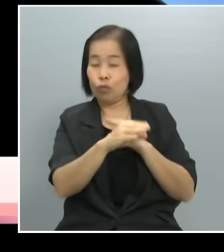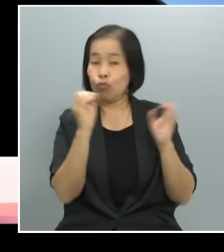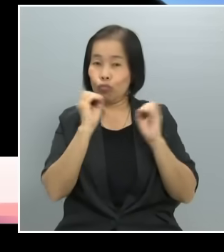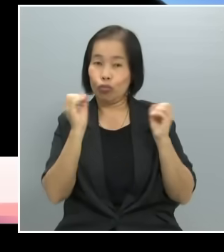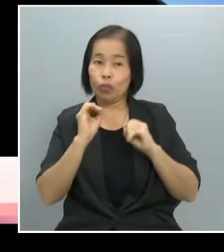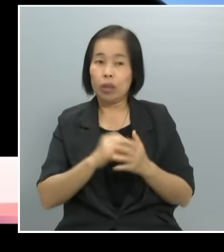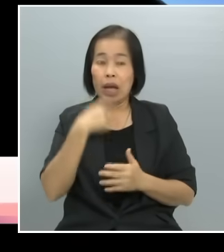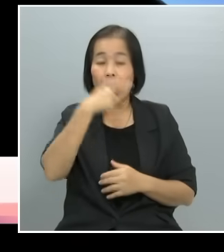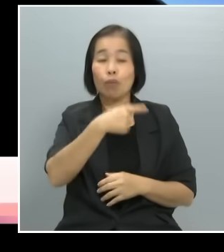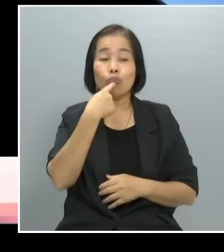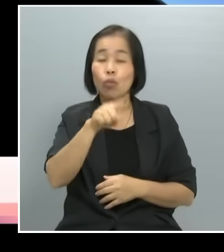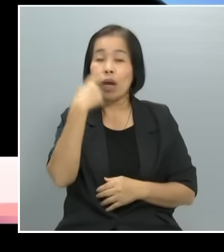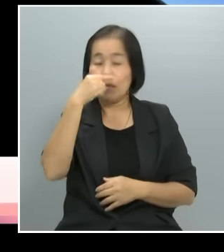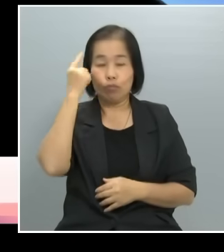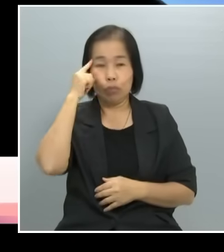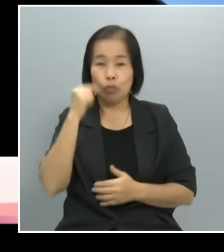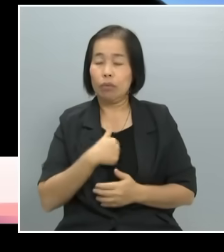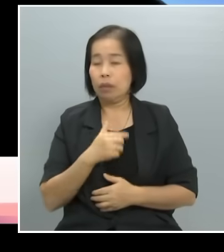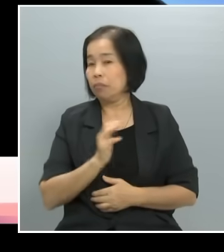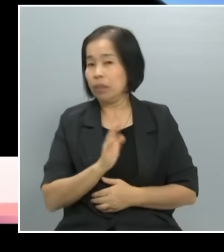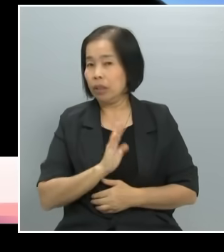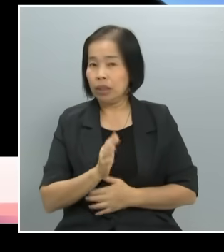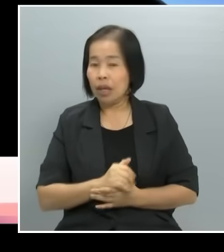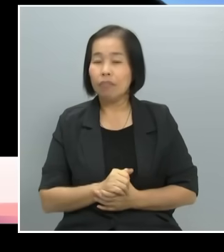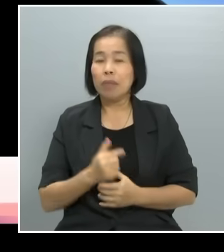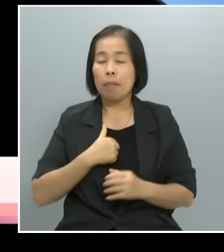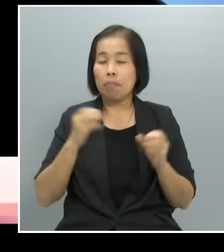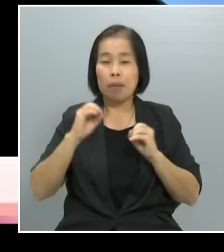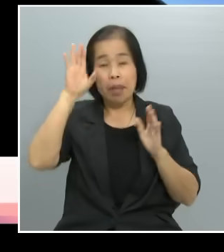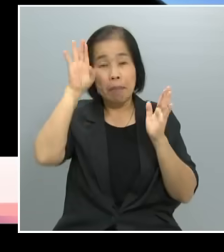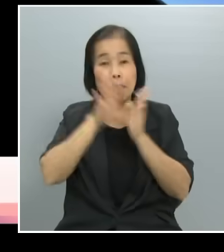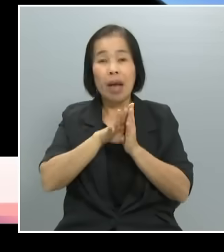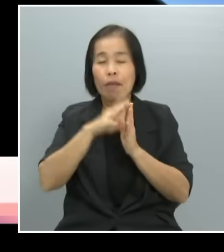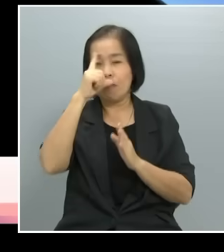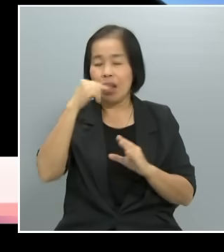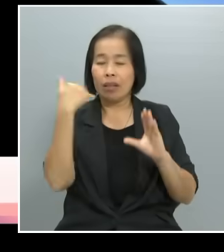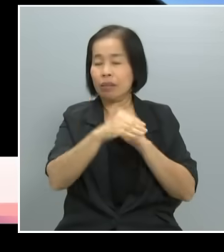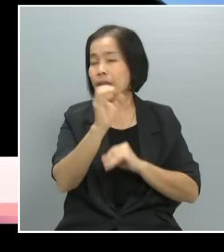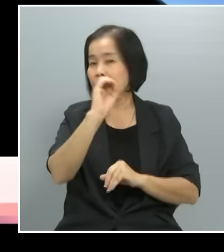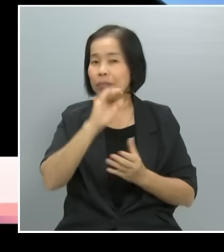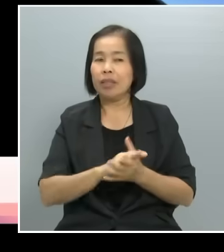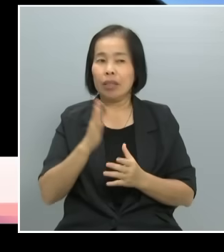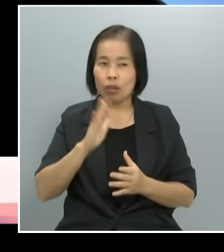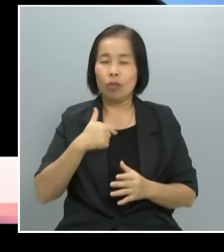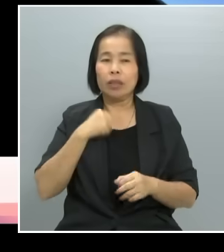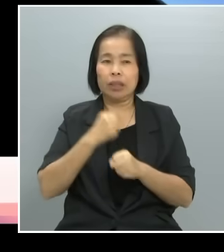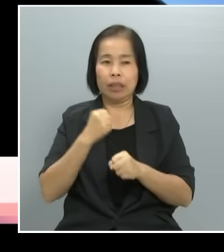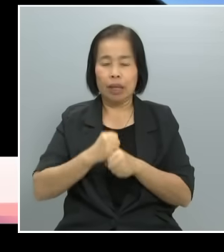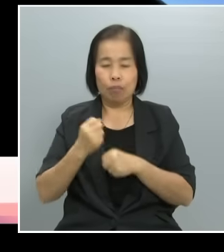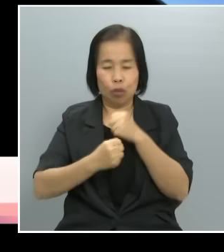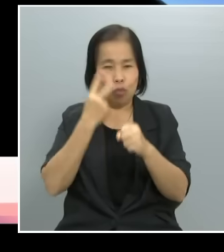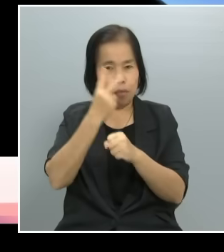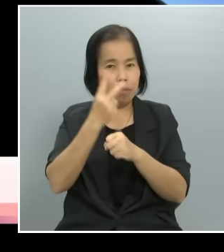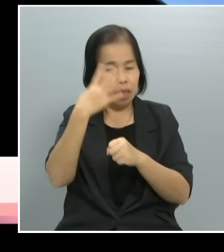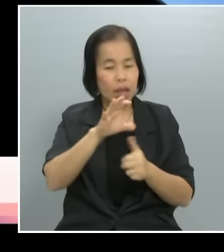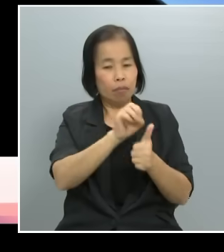ไหนเป็นคนพูดเพราะฉะนั้นพี่ต้องไปไล่ดูในแชทไม่ยืนยันพี่เล็กต้องทำการบ้านก่อนต้องเข้าใจก่อนนะคะว่าพี่เล็กทำเพจมา2ปีเพราะฉ